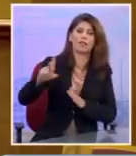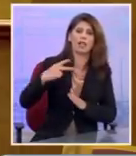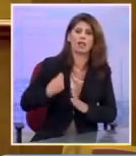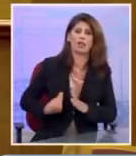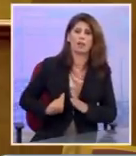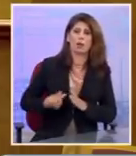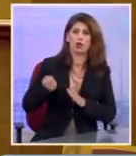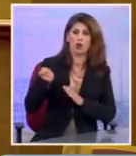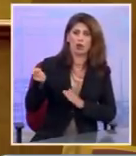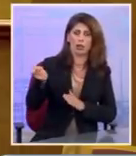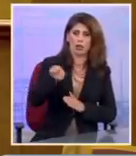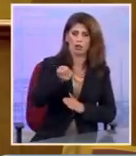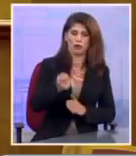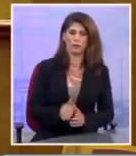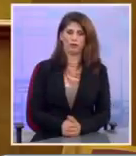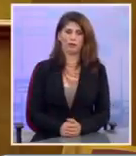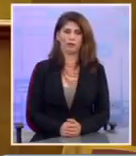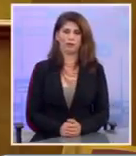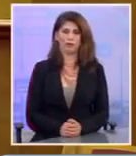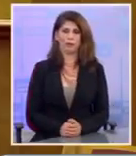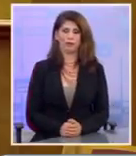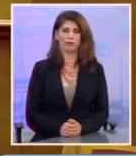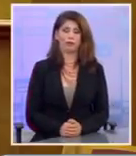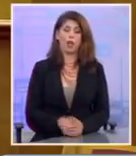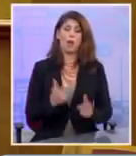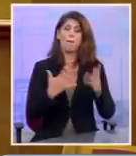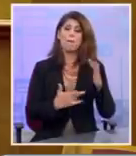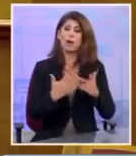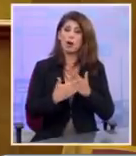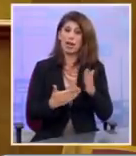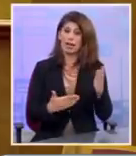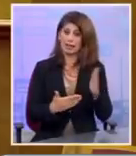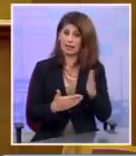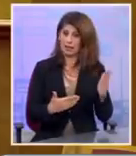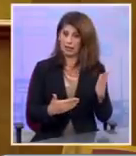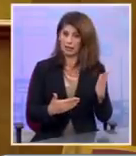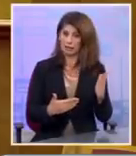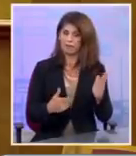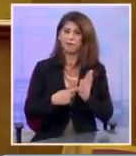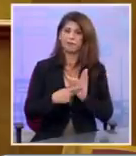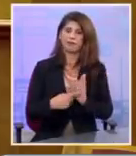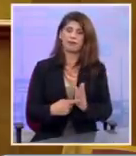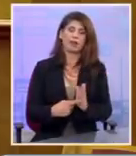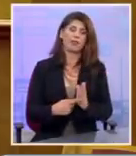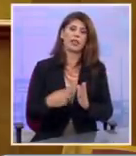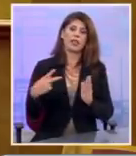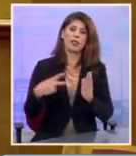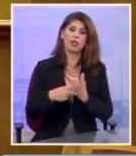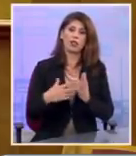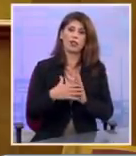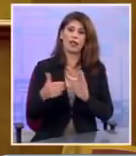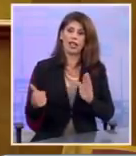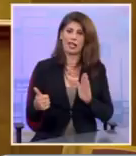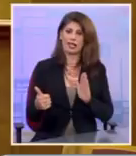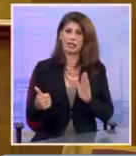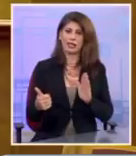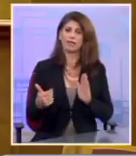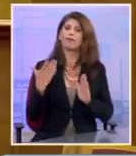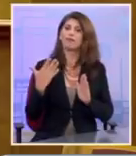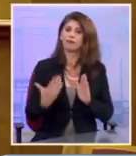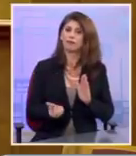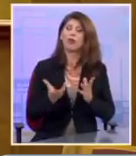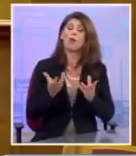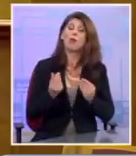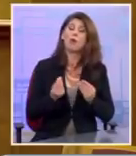χρέος. Ο προϋπολογισμός της αριστεράς δείχνει ότι το 2016 θα είναι